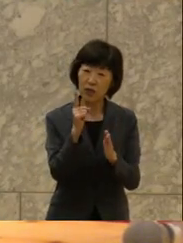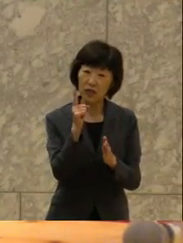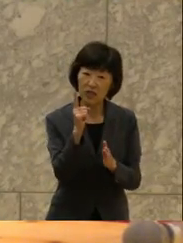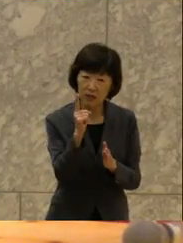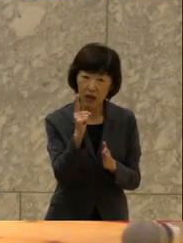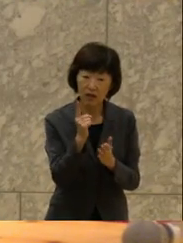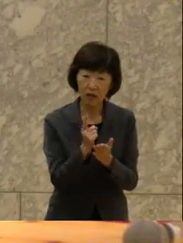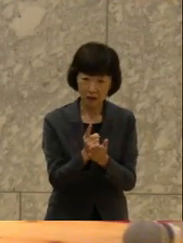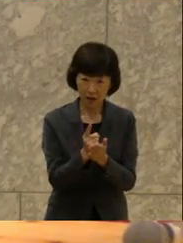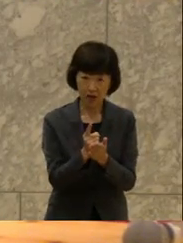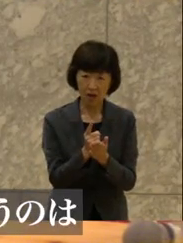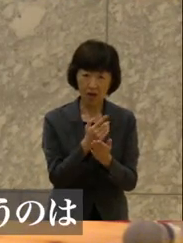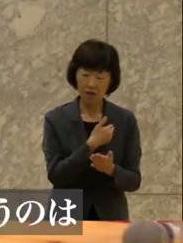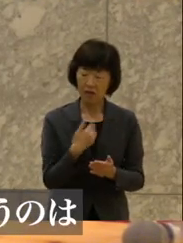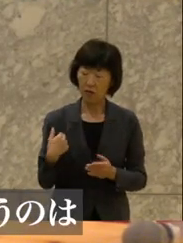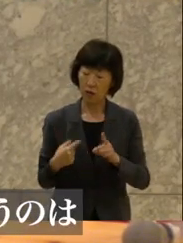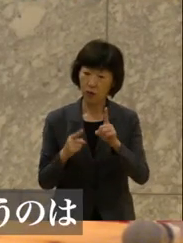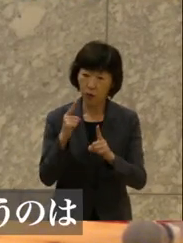っていうのが